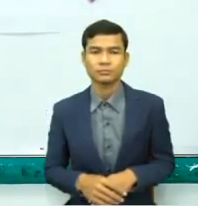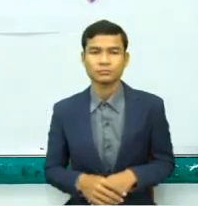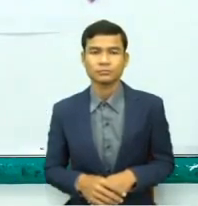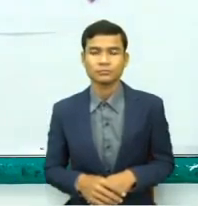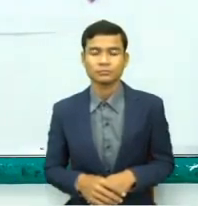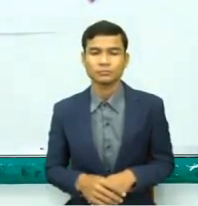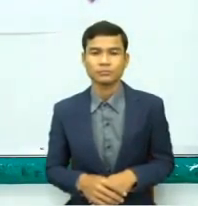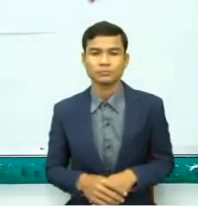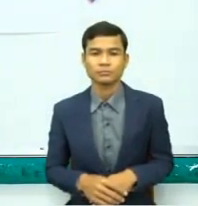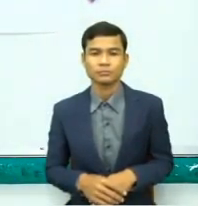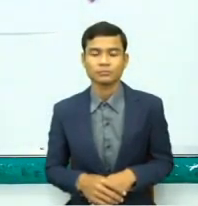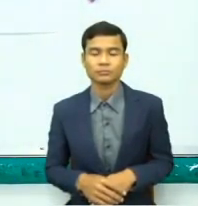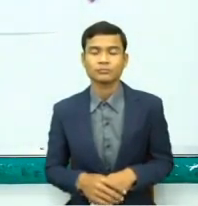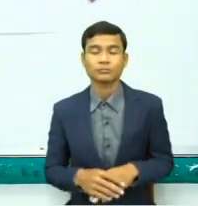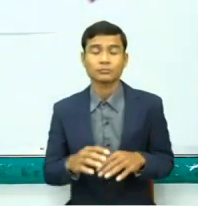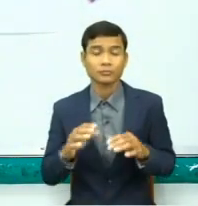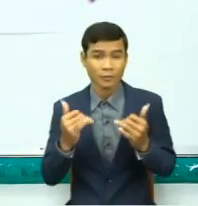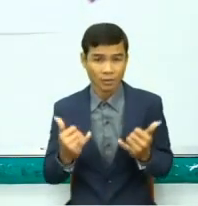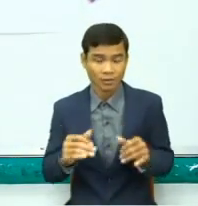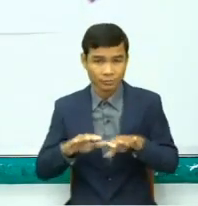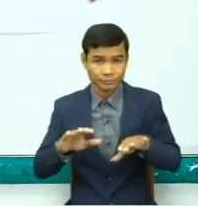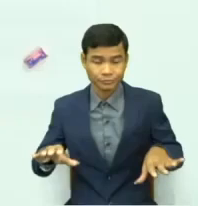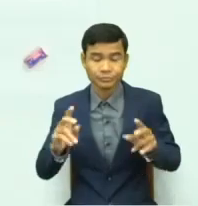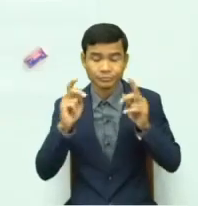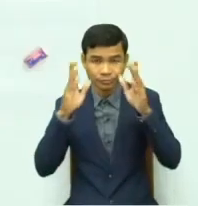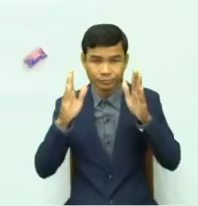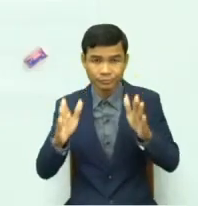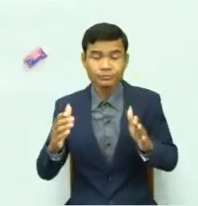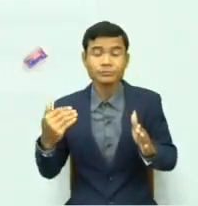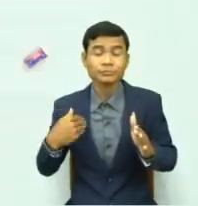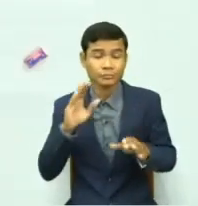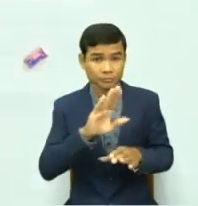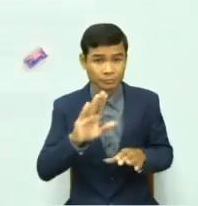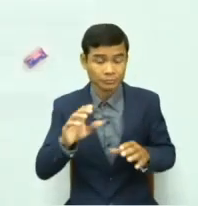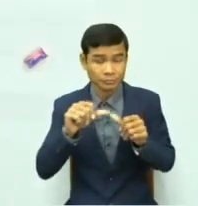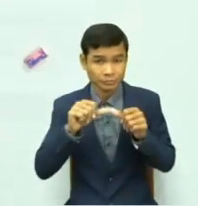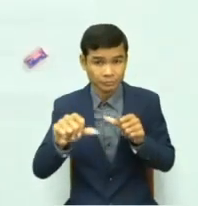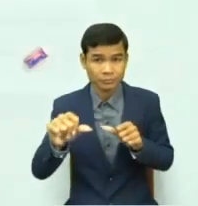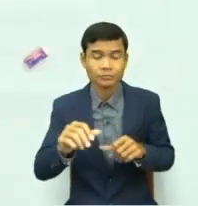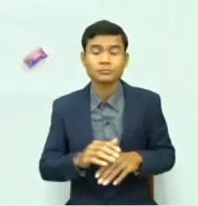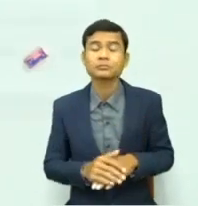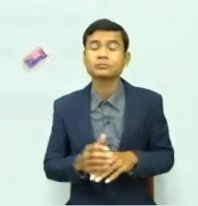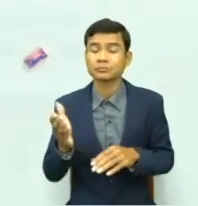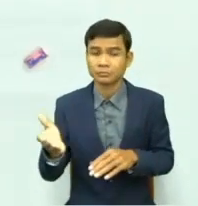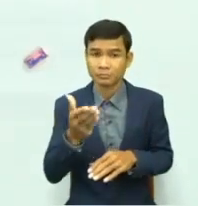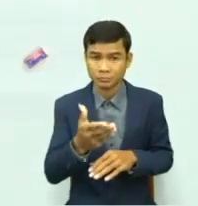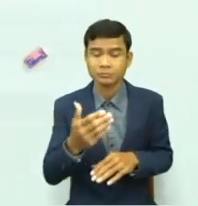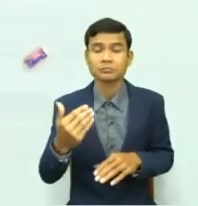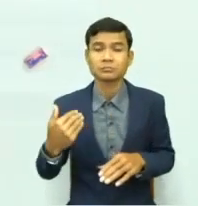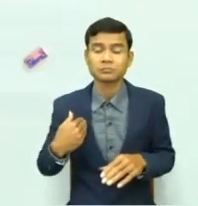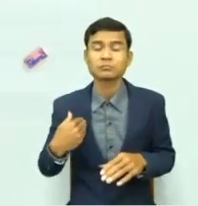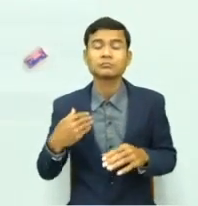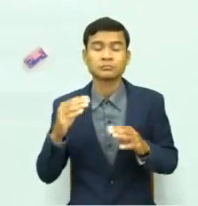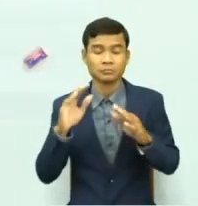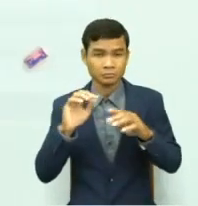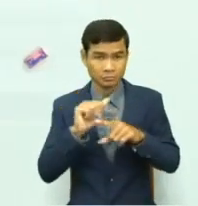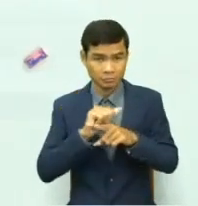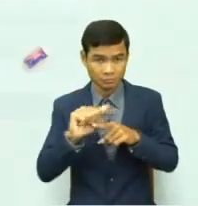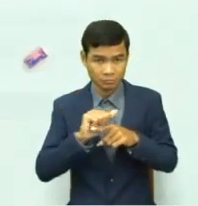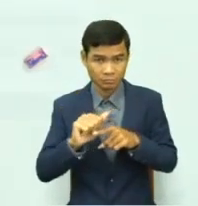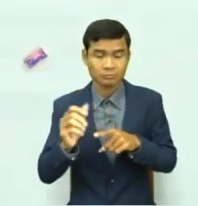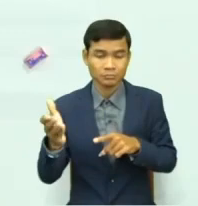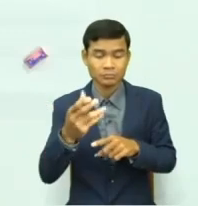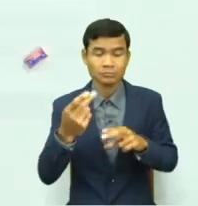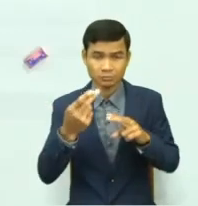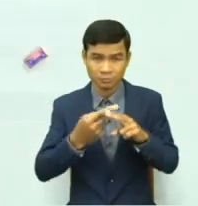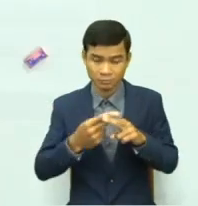ta con là lớn ta này kêu nông miền là vậy rập con mình to tiến Chá, cứ nè kru miến lùm hát xong rạp ở con, ăn